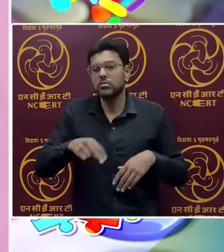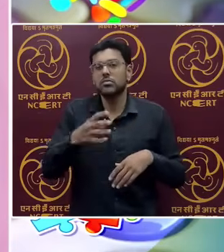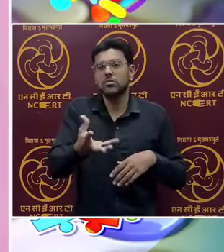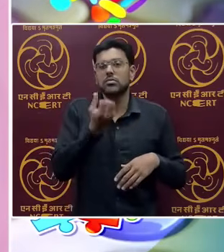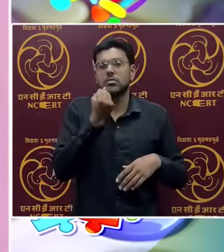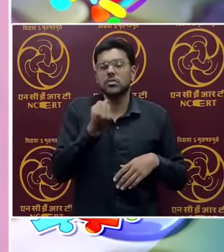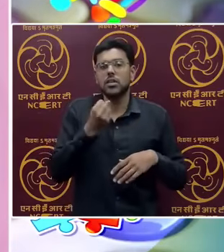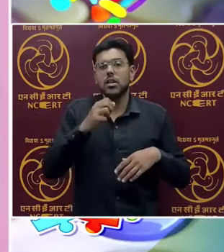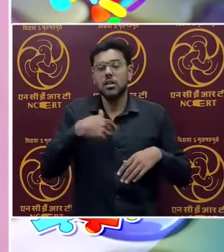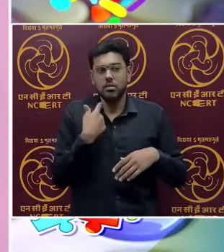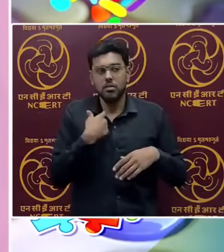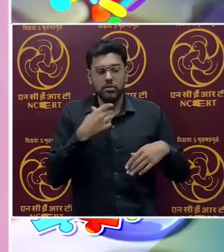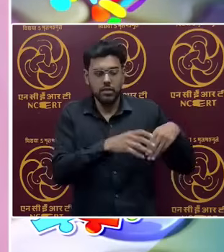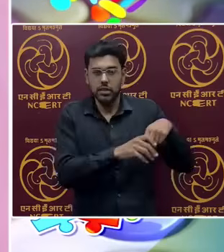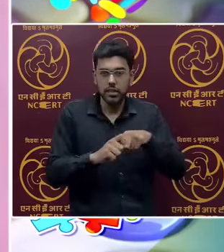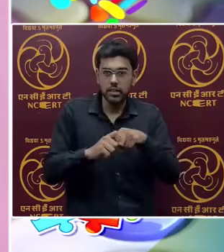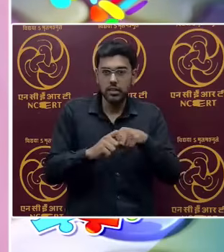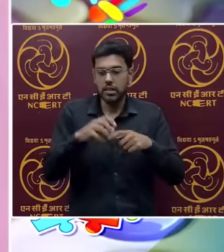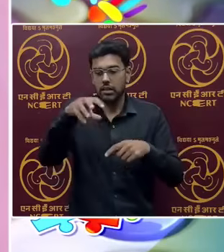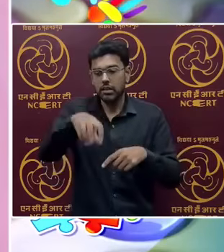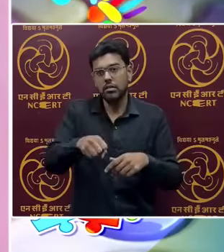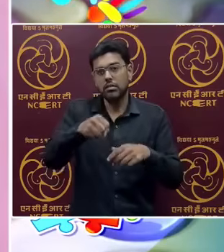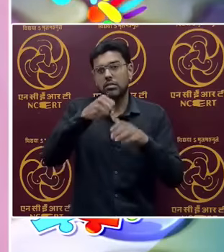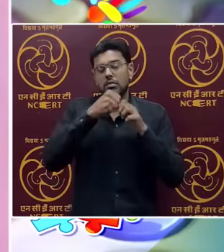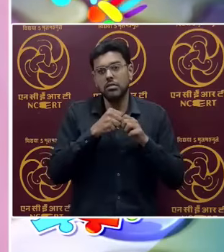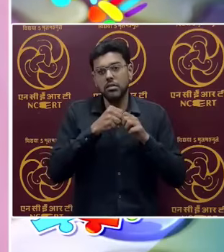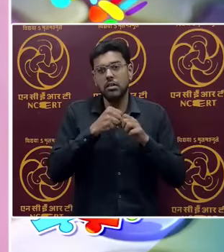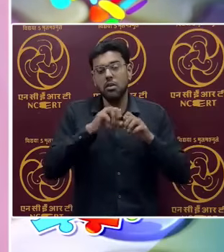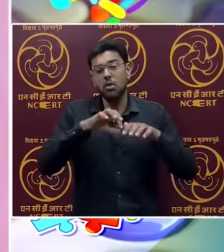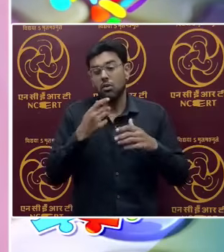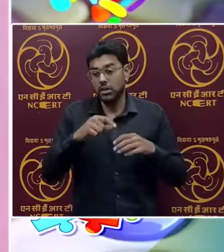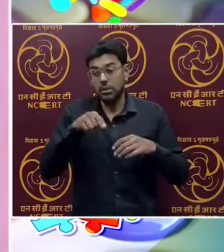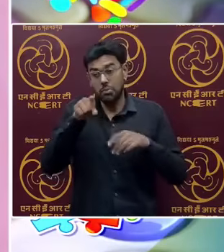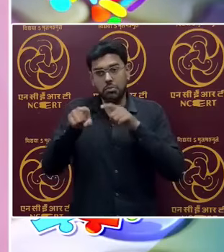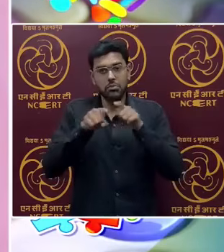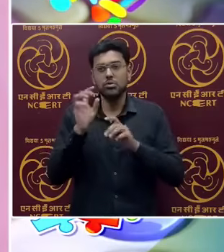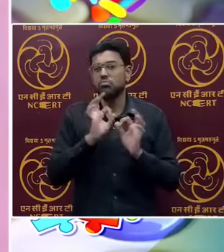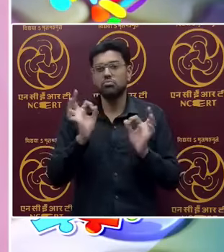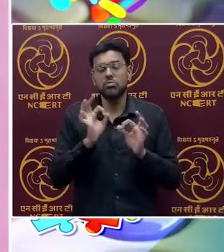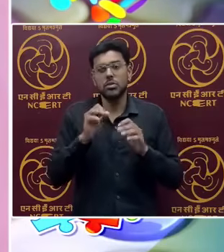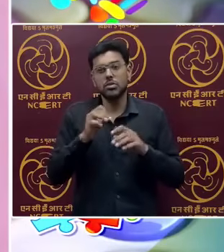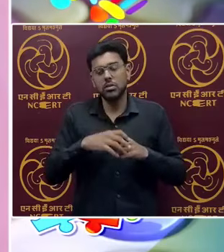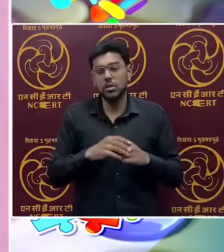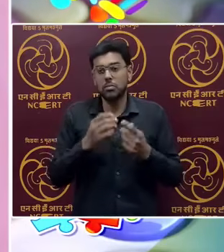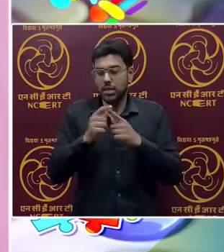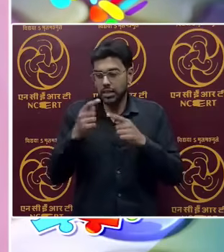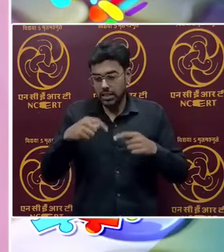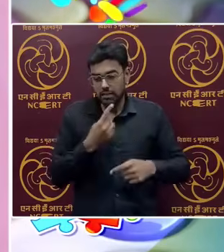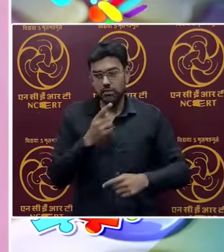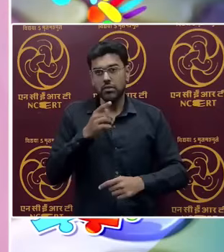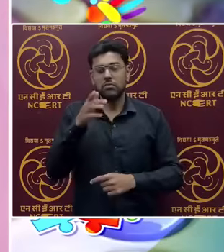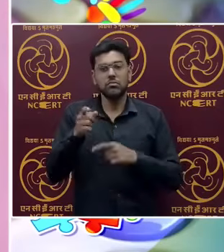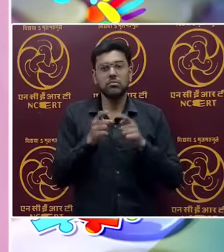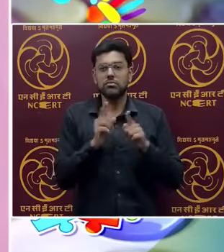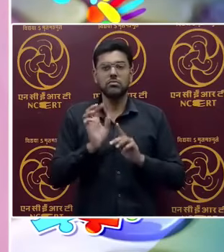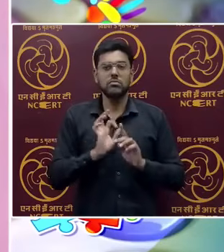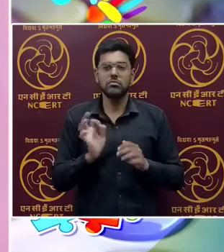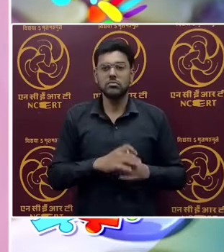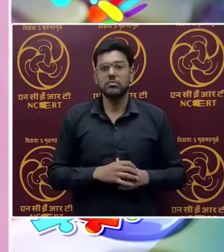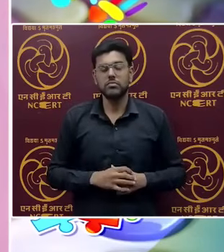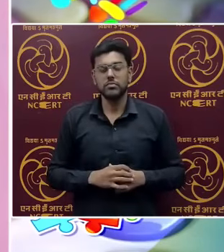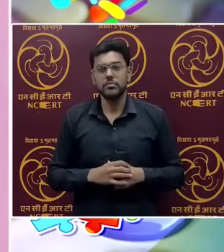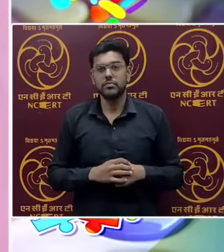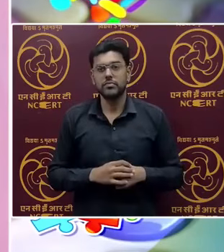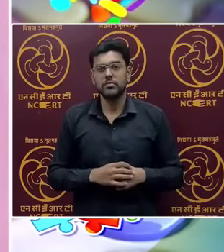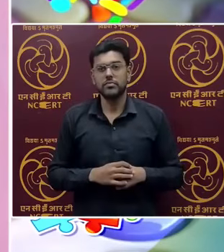हम पकड़कर उस चीज में डालकर मांगेगा, right? But अपना फिंगर को पॉइंट करके they will not be doing that.